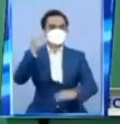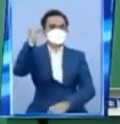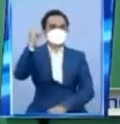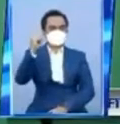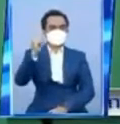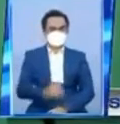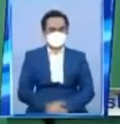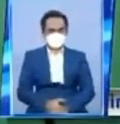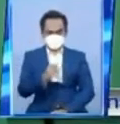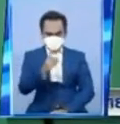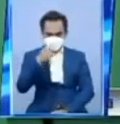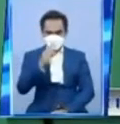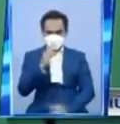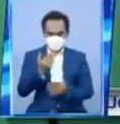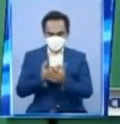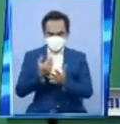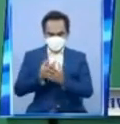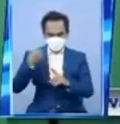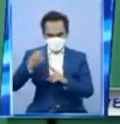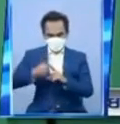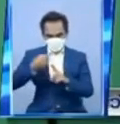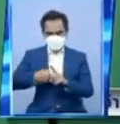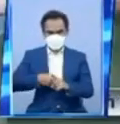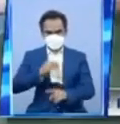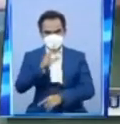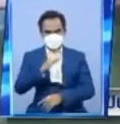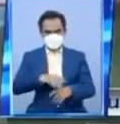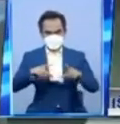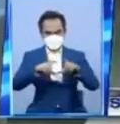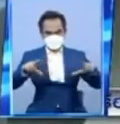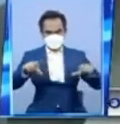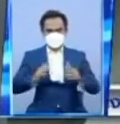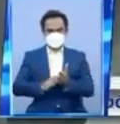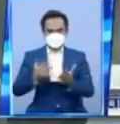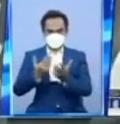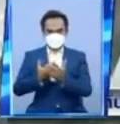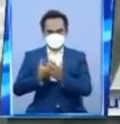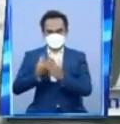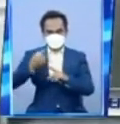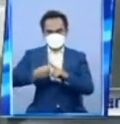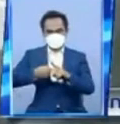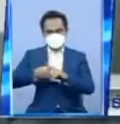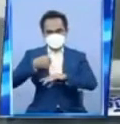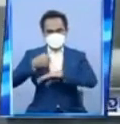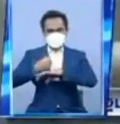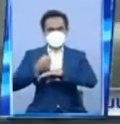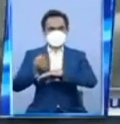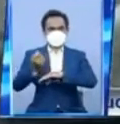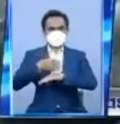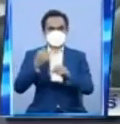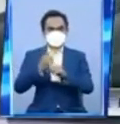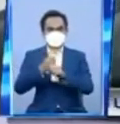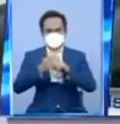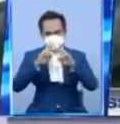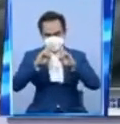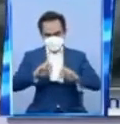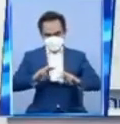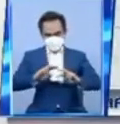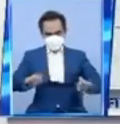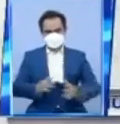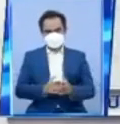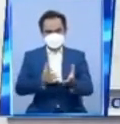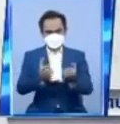กรณีที่เป็นรถเช่านะคะก็ต้องยืนยันทะเบียนรถและผู้ให้เช่าซึ่งทางกรมการขนส่งทางบกก็จะทำการตรวจสอบก่อนที่จะรับ